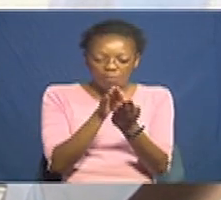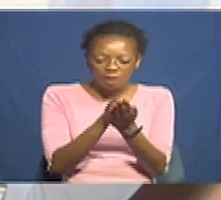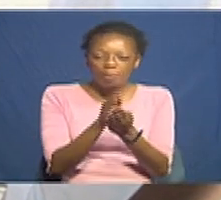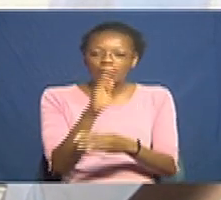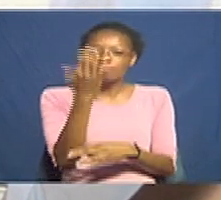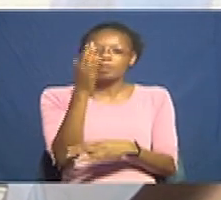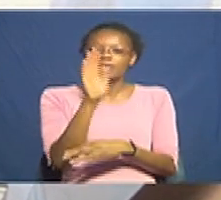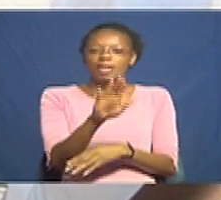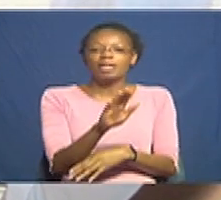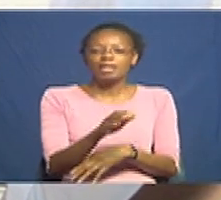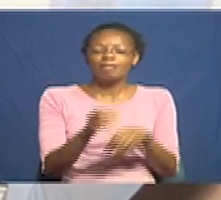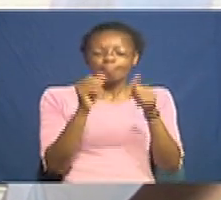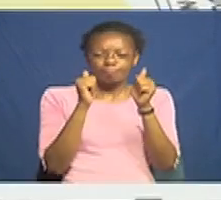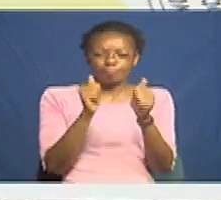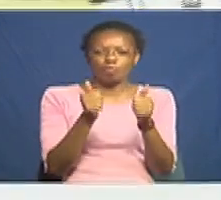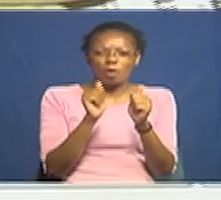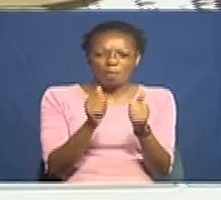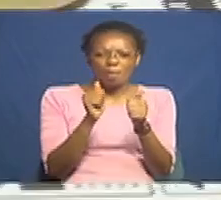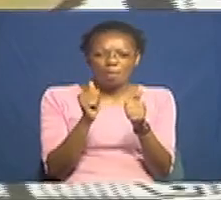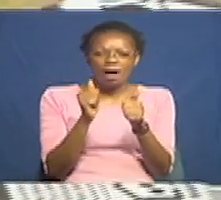tatu na minus 20.